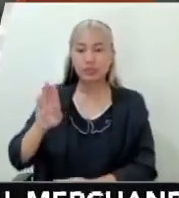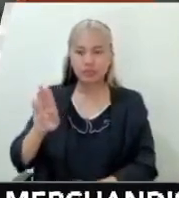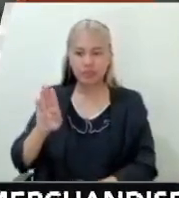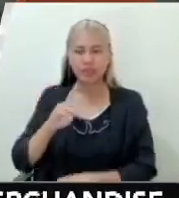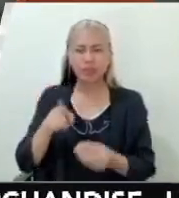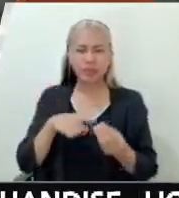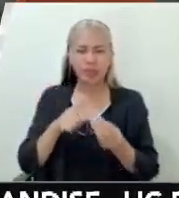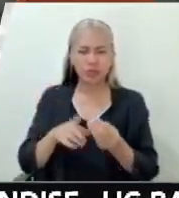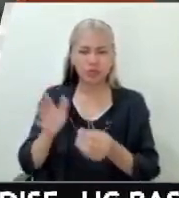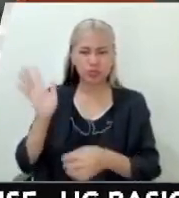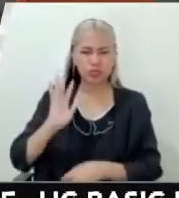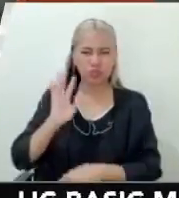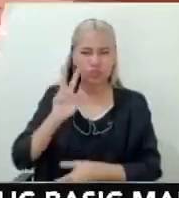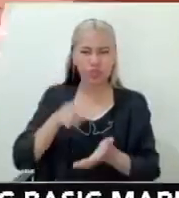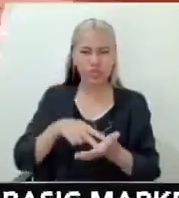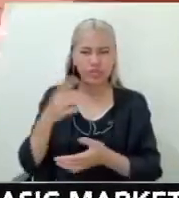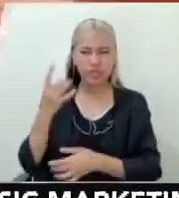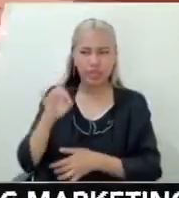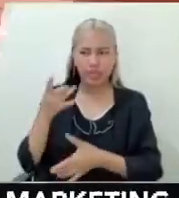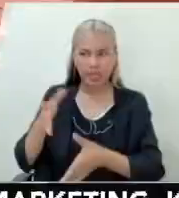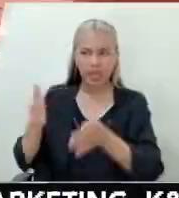2018 at 2020.